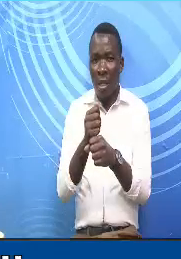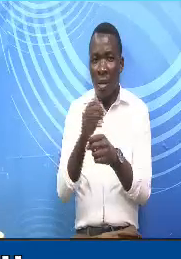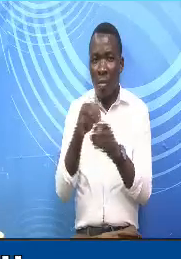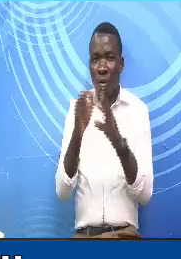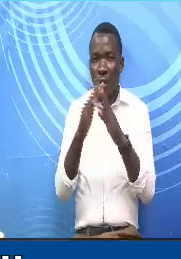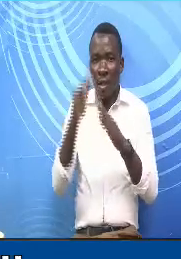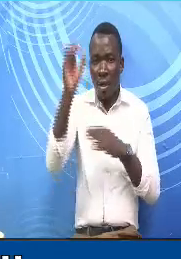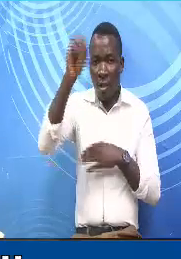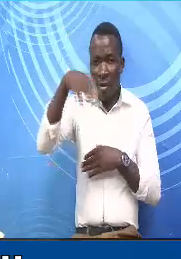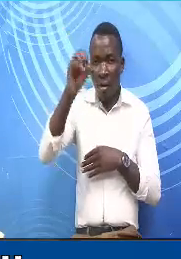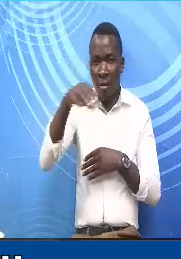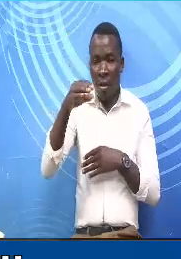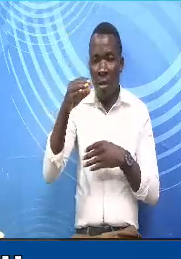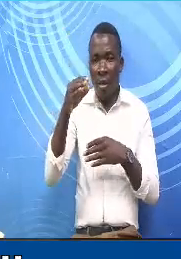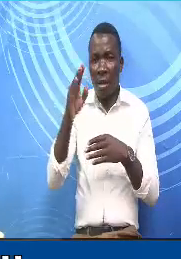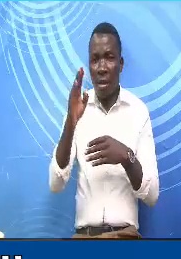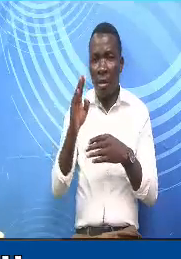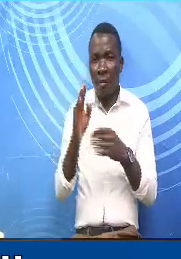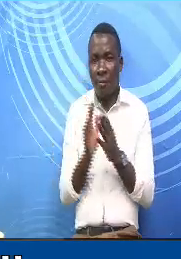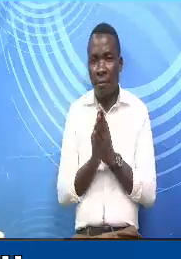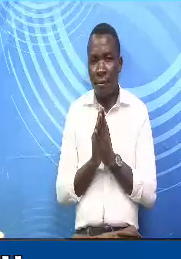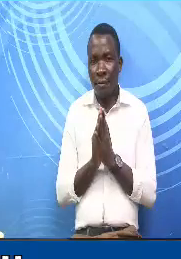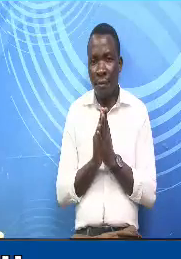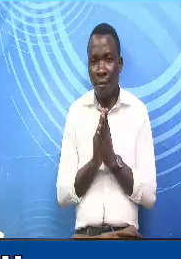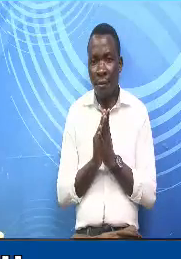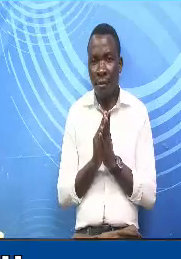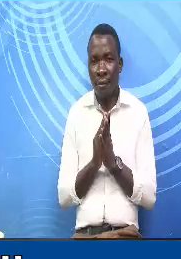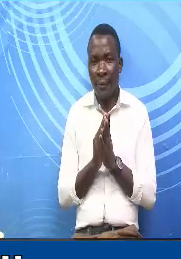amaboko BTN TV.